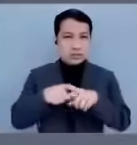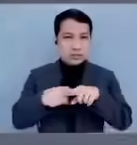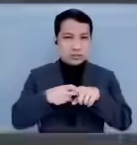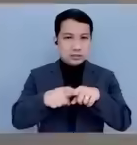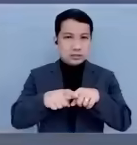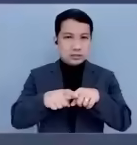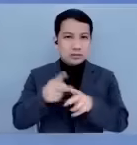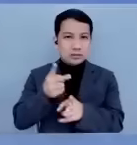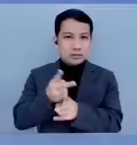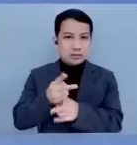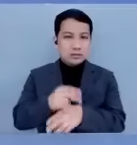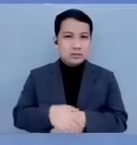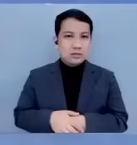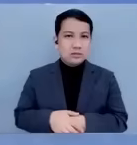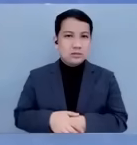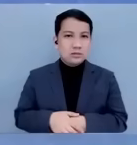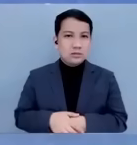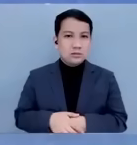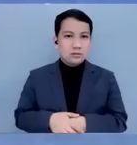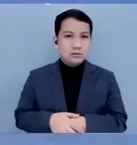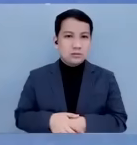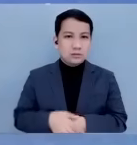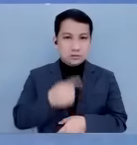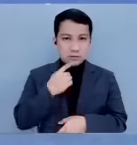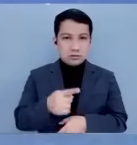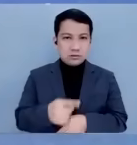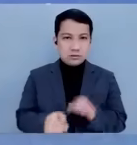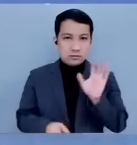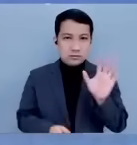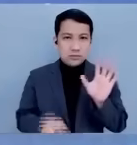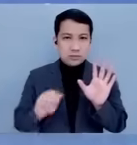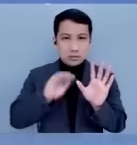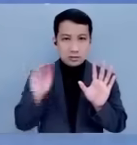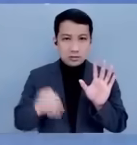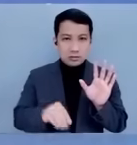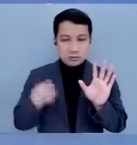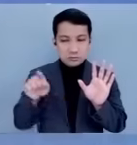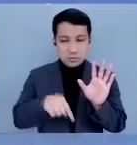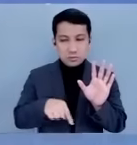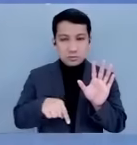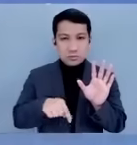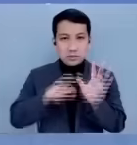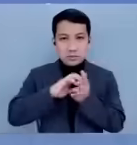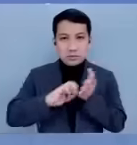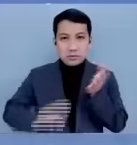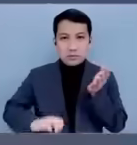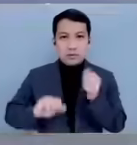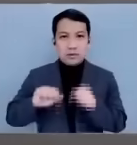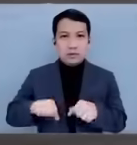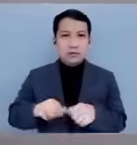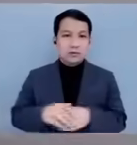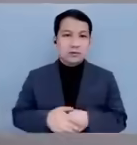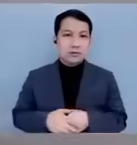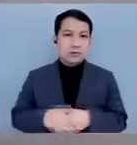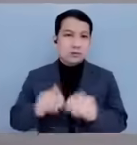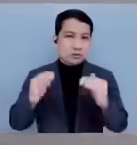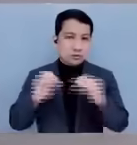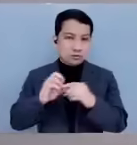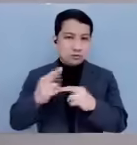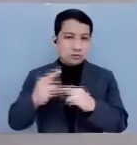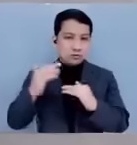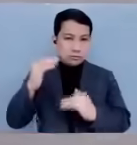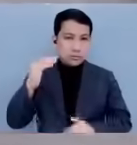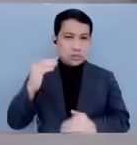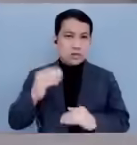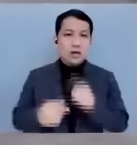maaari is at least 50% ng halaga ng registration ng motorcycles or below. Posible naman